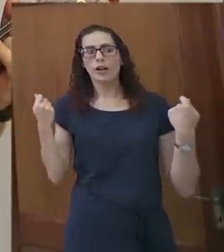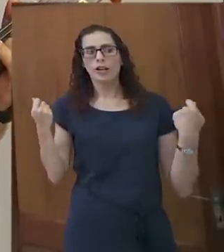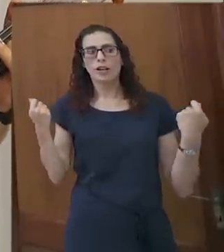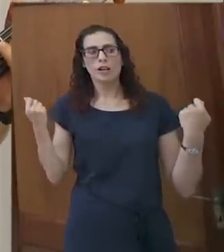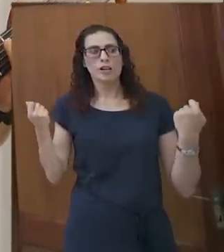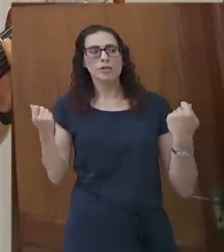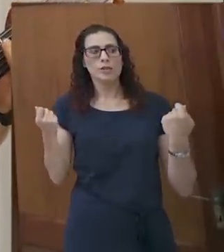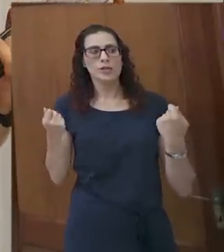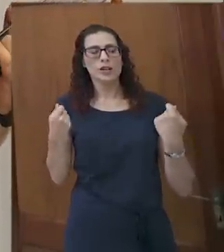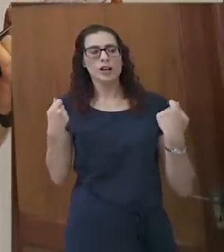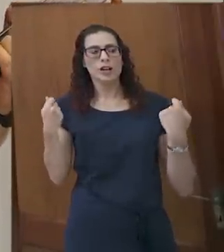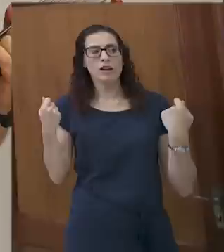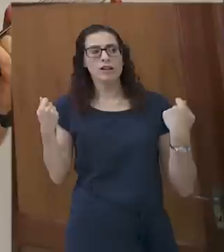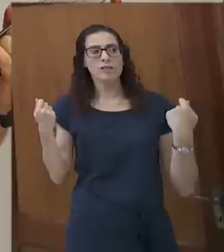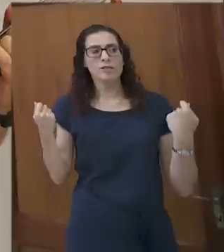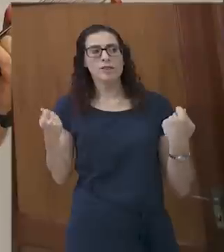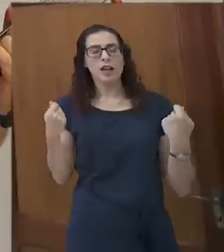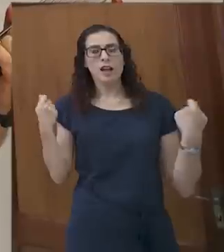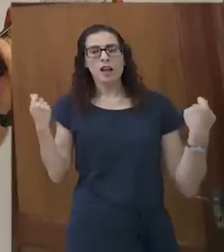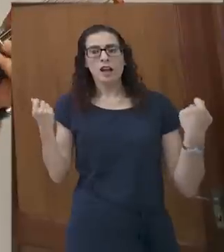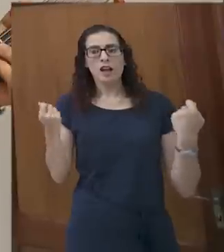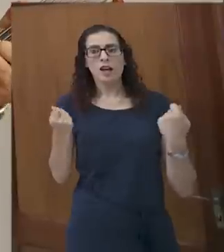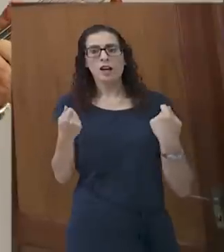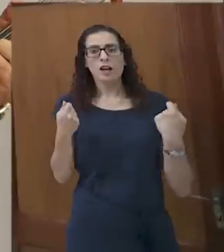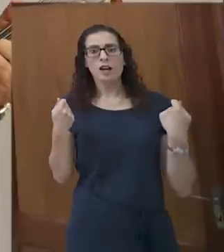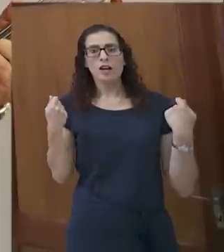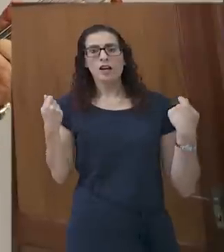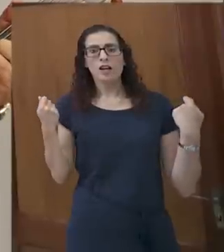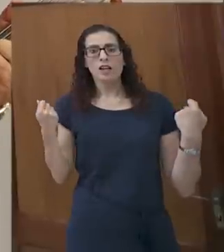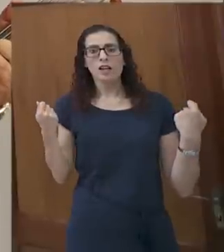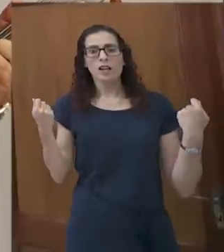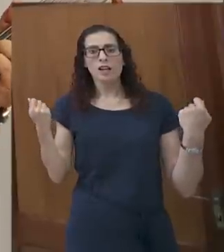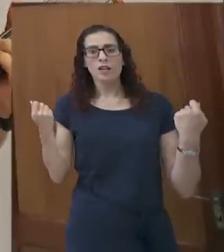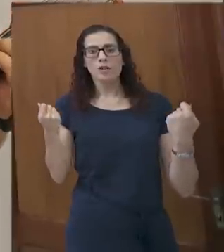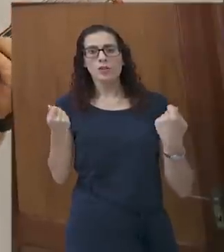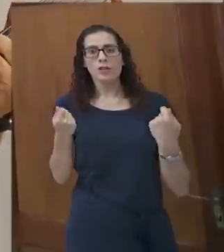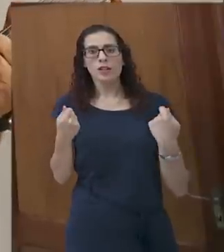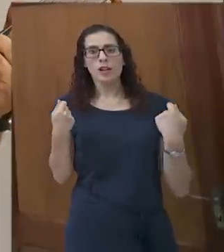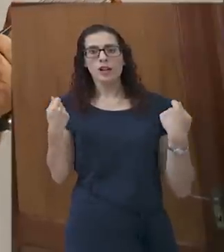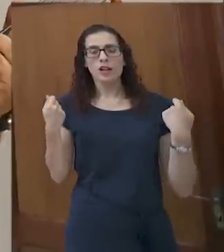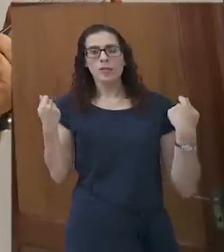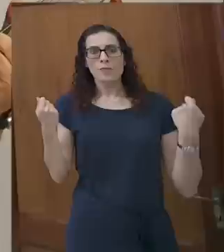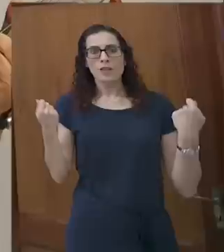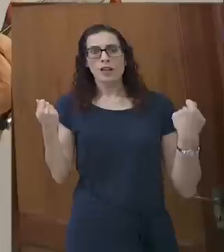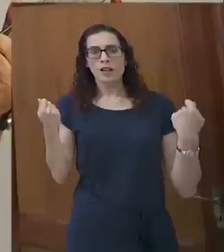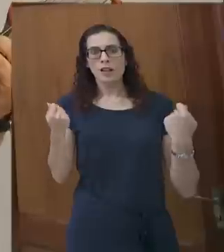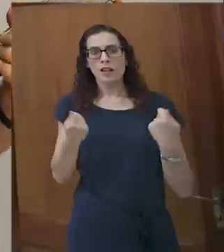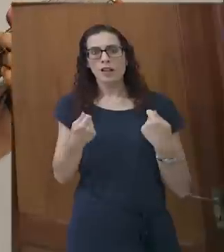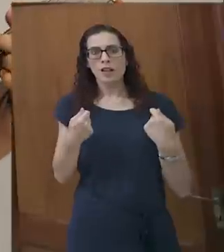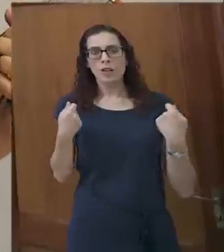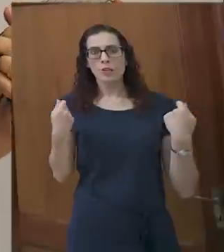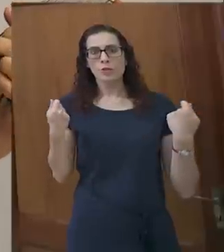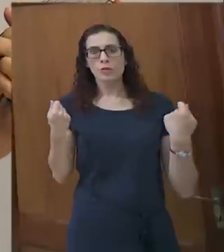alleluia, alleluia, alleluia,